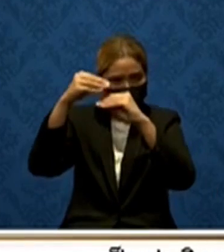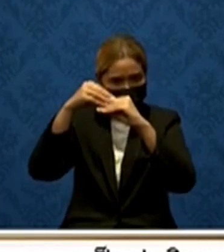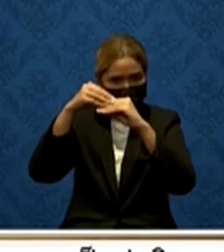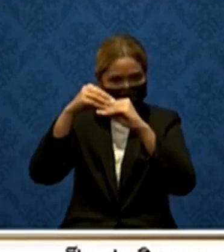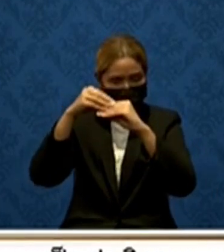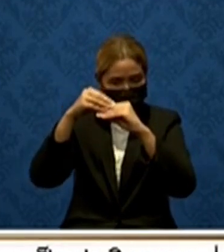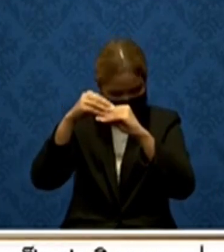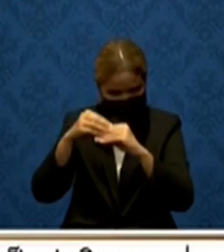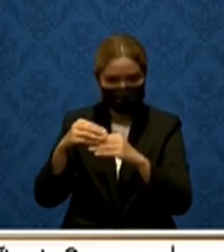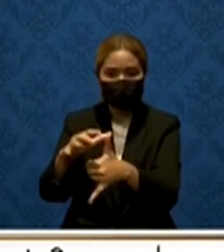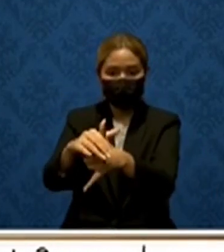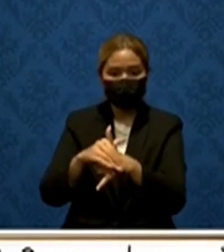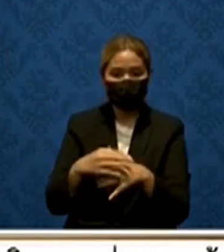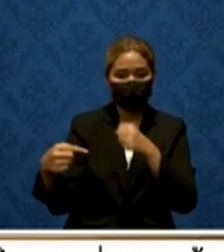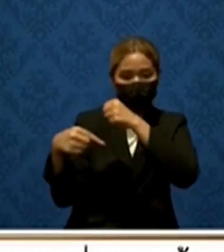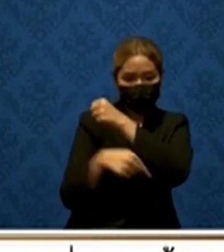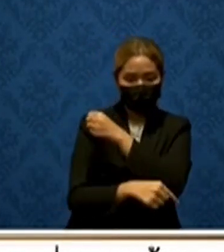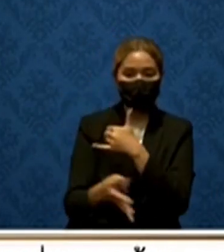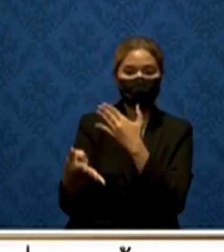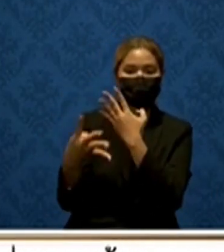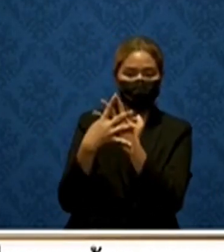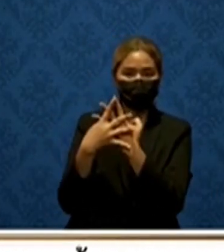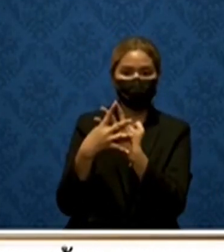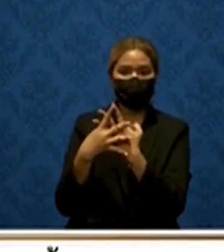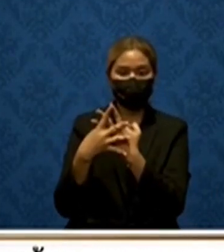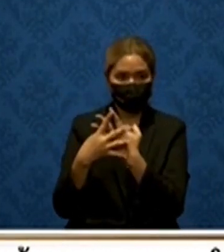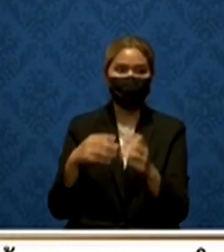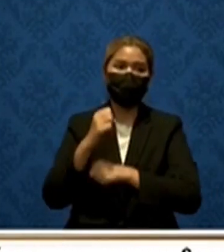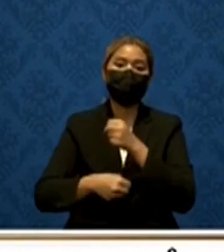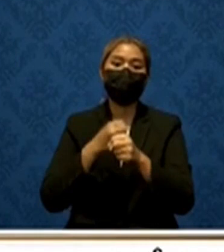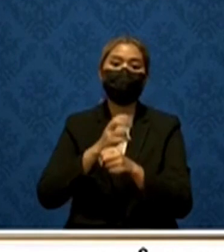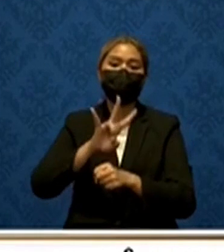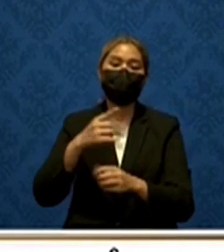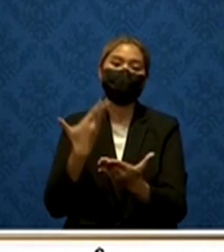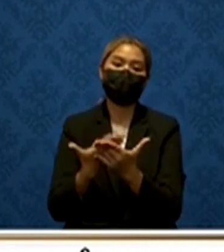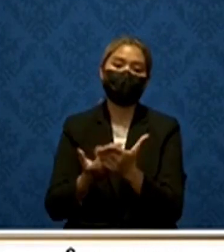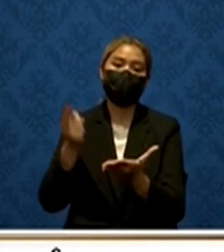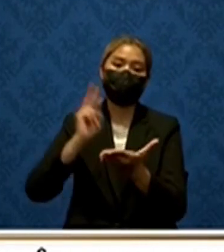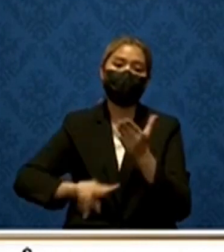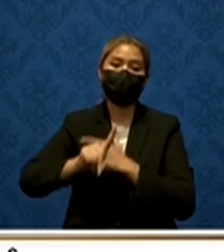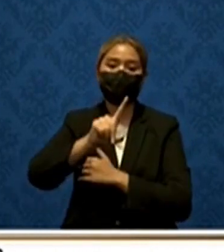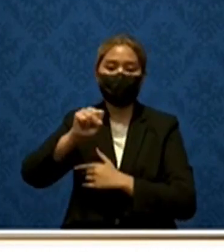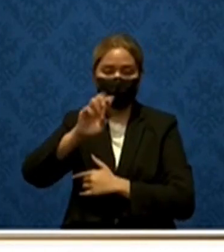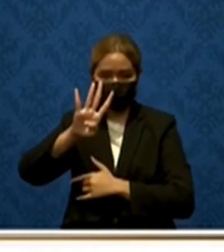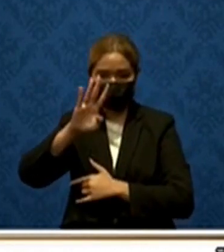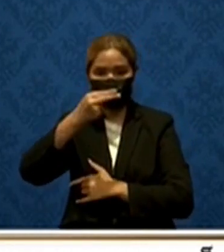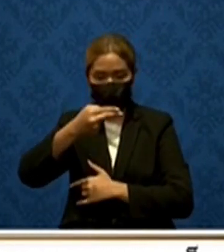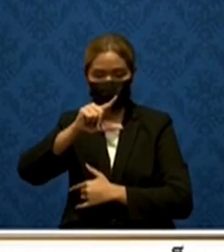ดำเนนคดีโทษถ้าค้ากำไรเกินควรปรับไม่เกิน 140,000 บาท หรอทงจำทั้งปรับอันนี้ก